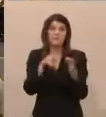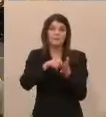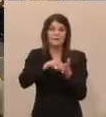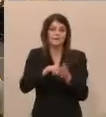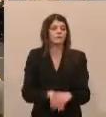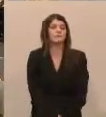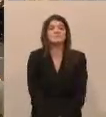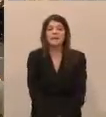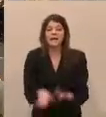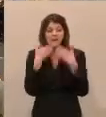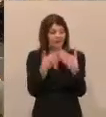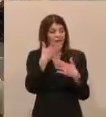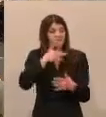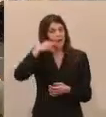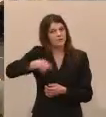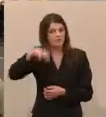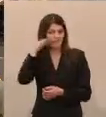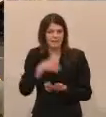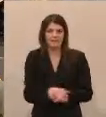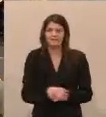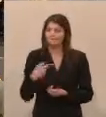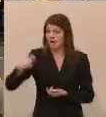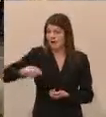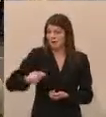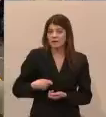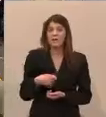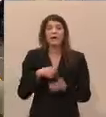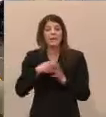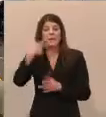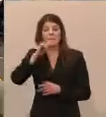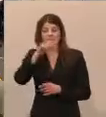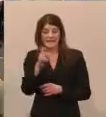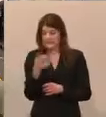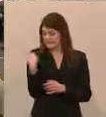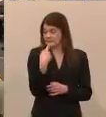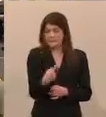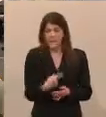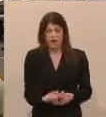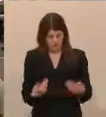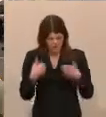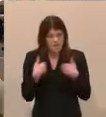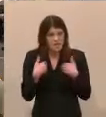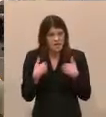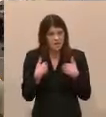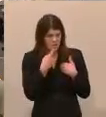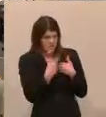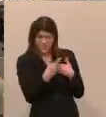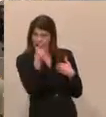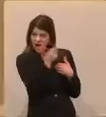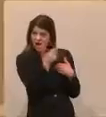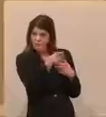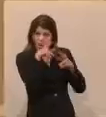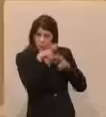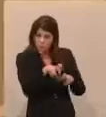Sie haben es gehört, hat sich die ÖVP-Abgeordnete Jax gemeldet. Peter Pilz hat hier behauptet, ich hätte ihm unterstellt, er hätte